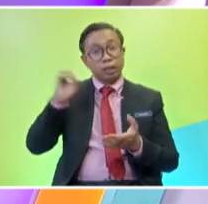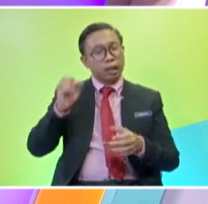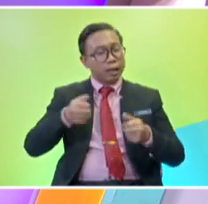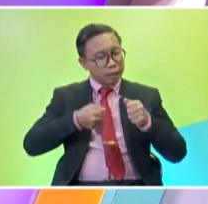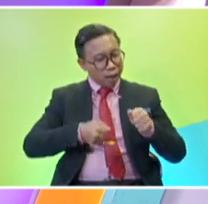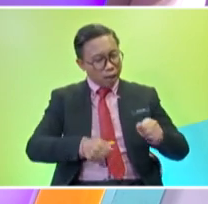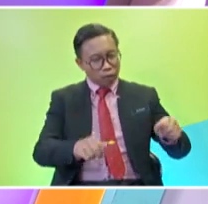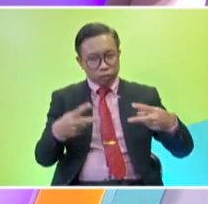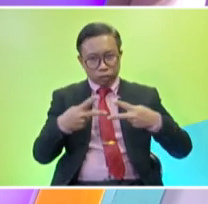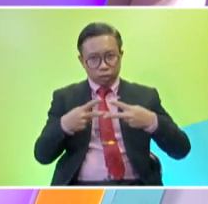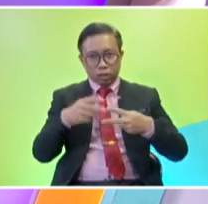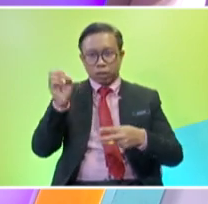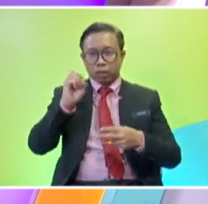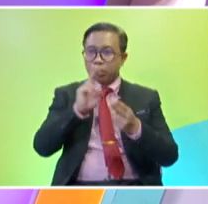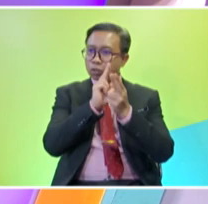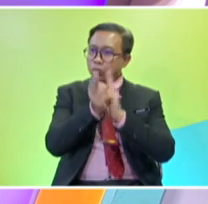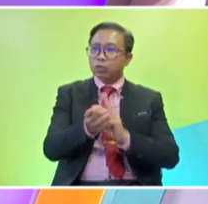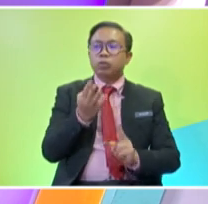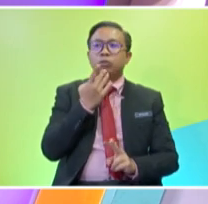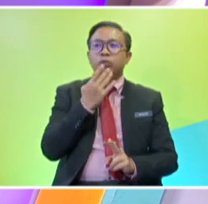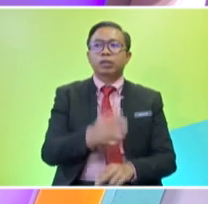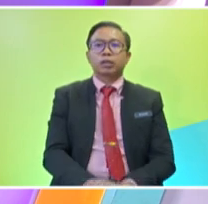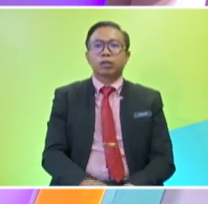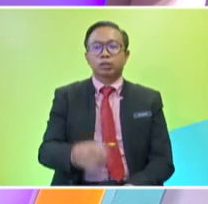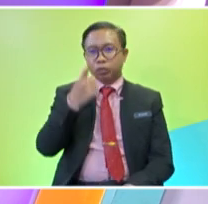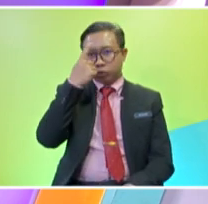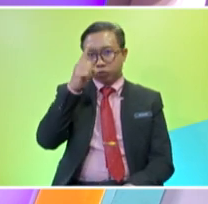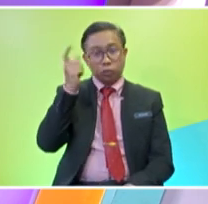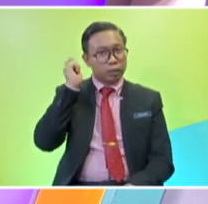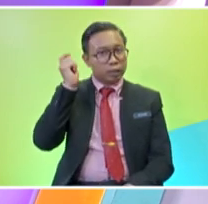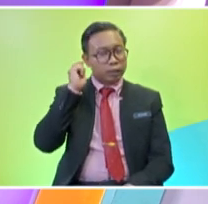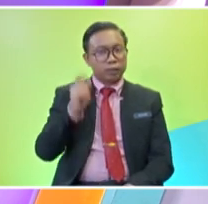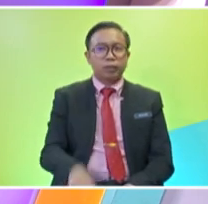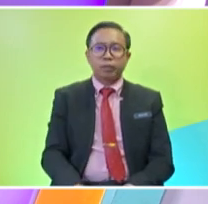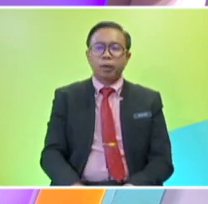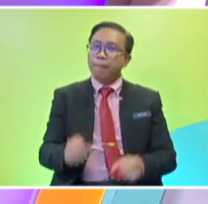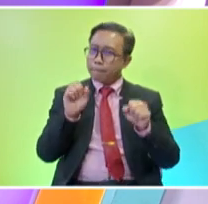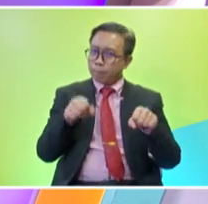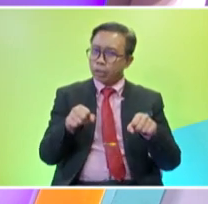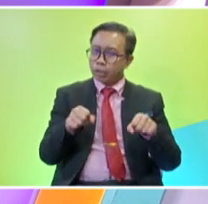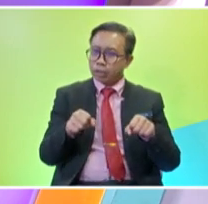elektrik Dan Tiada juga perubahan warna hijau jadi untuk usia saya sebentar tadi kan sedikit